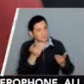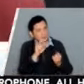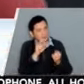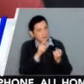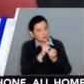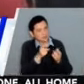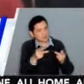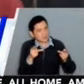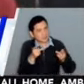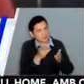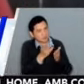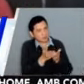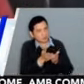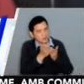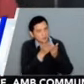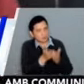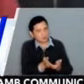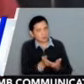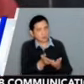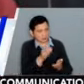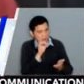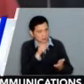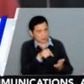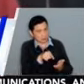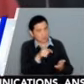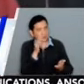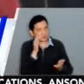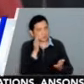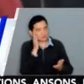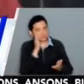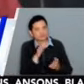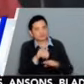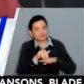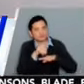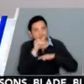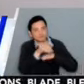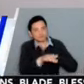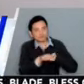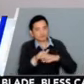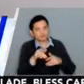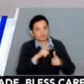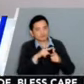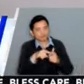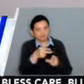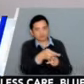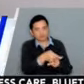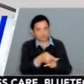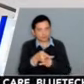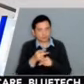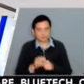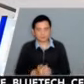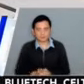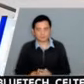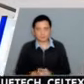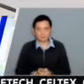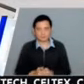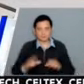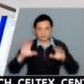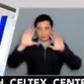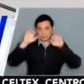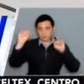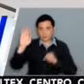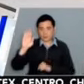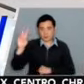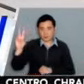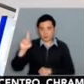estado, struktura ng barko. And then, andito po kami upang tumulong. Si Pangulong Bongbong Marcos, iniutos na sa iba't ibang